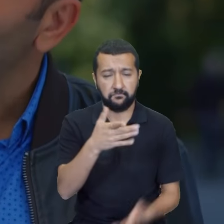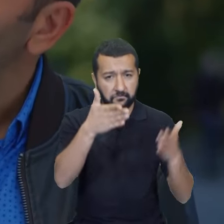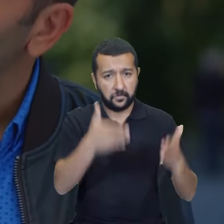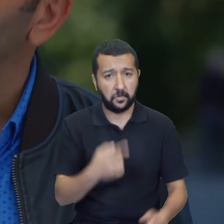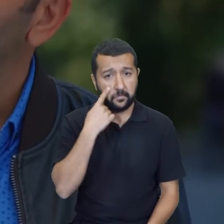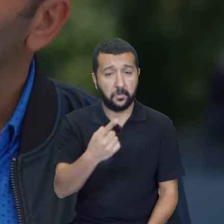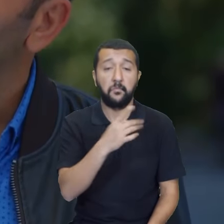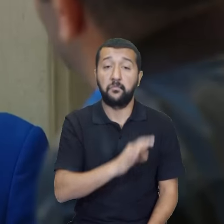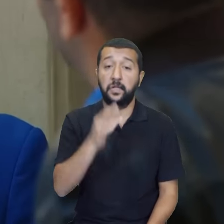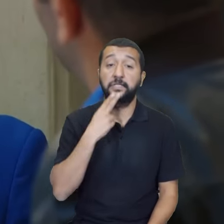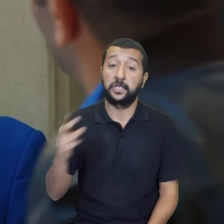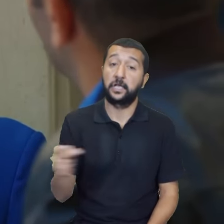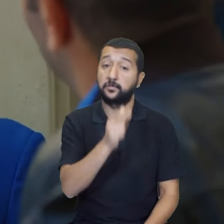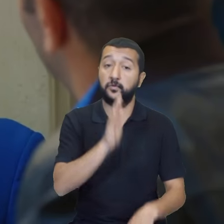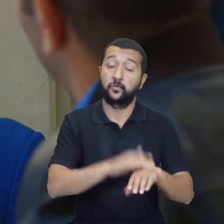kalıbına bakmadan kız kaçırıyorsun.